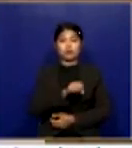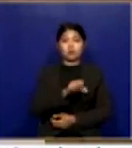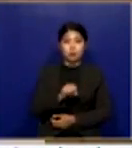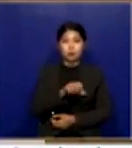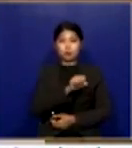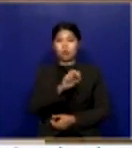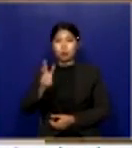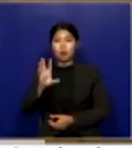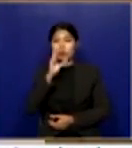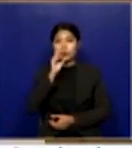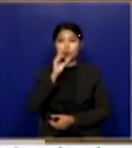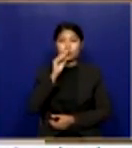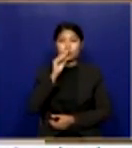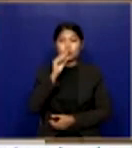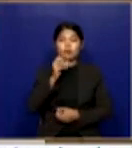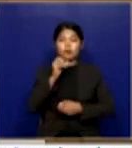ยิง